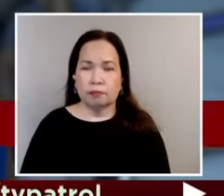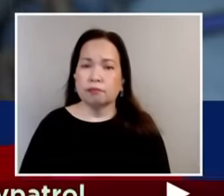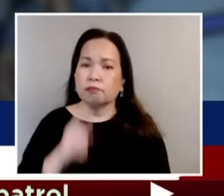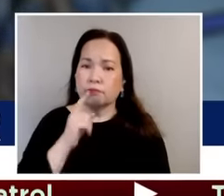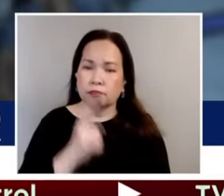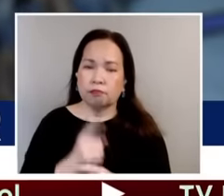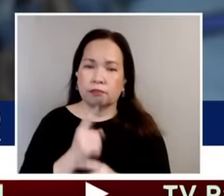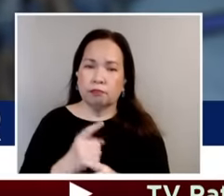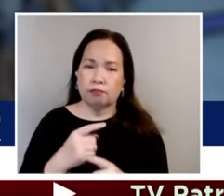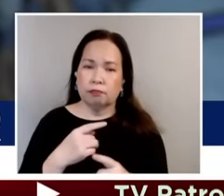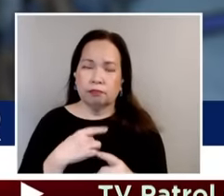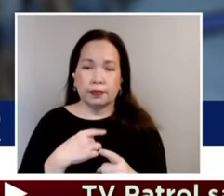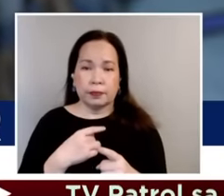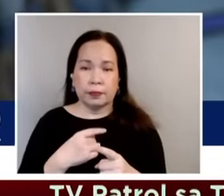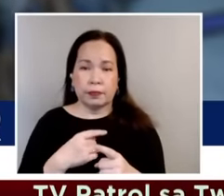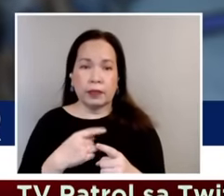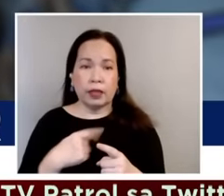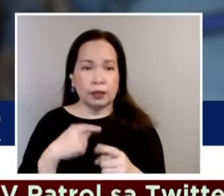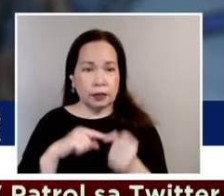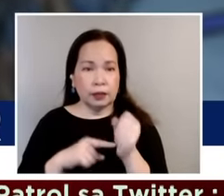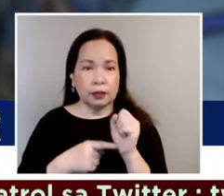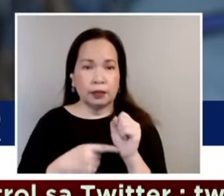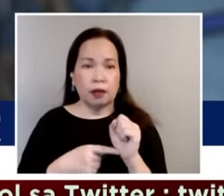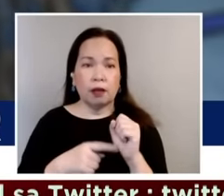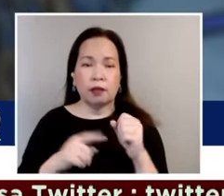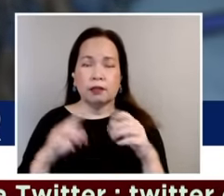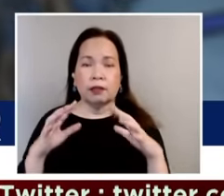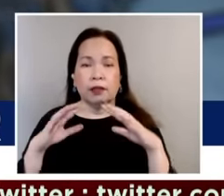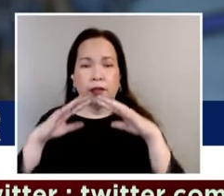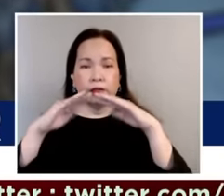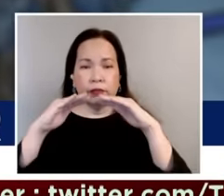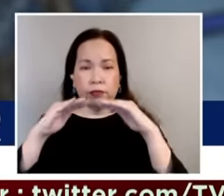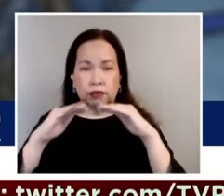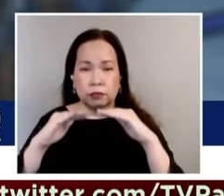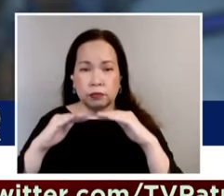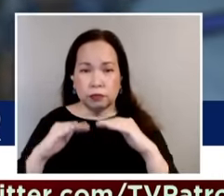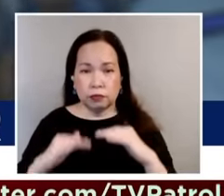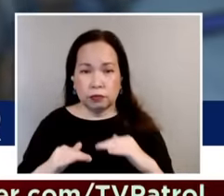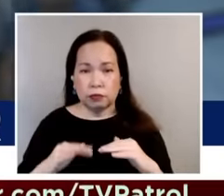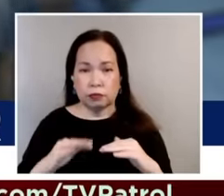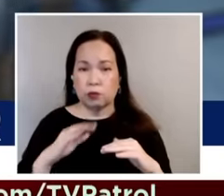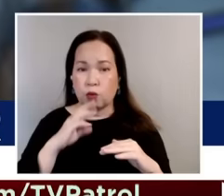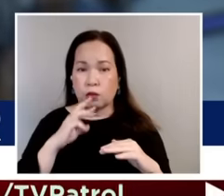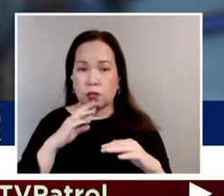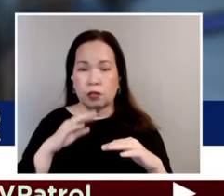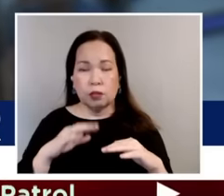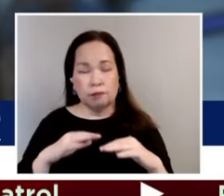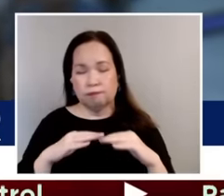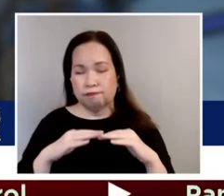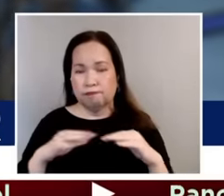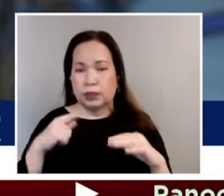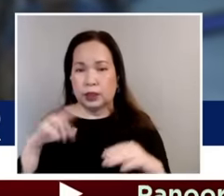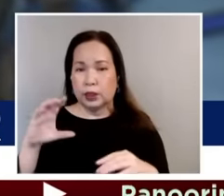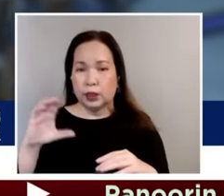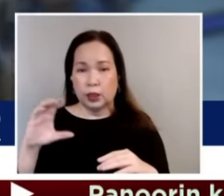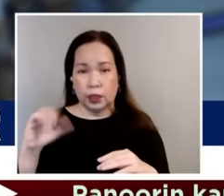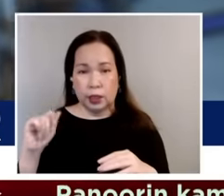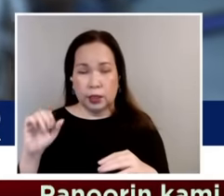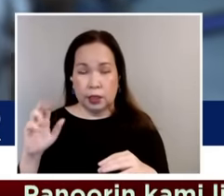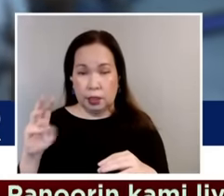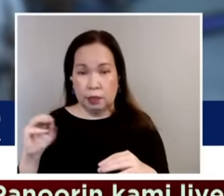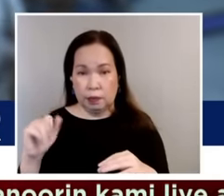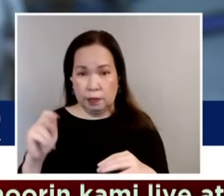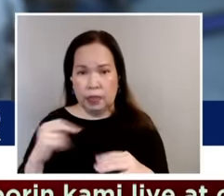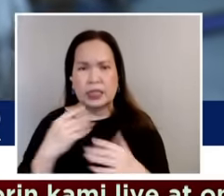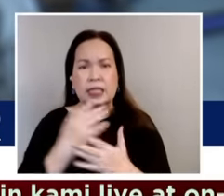Bagamat nagsimula naghumupa ang pagbaha dito sa Katarman, meron pa rin ilang mga bahay na may tubig pa rin